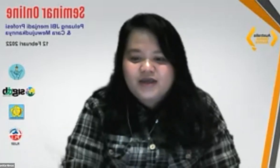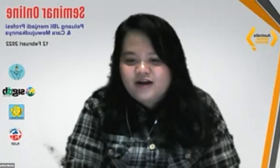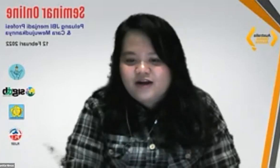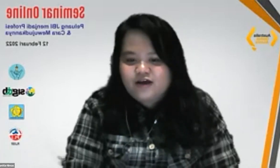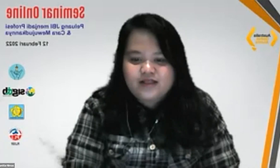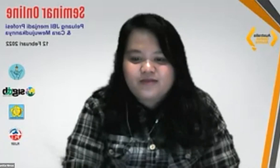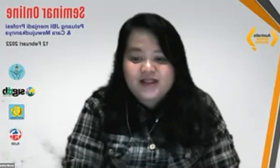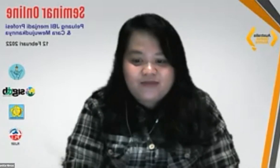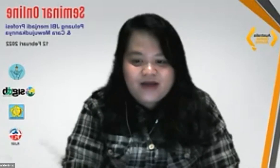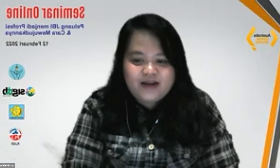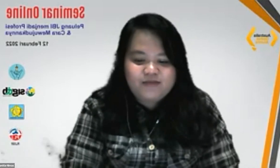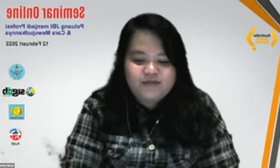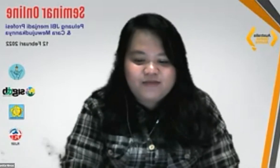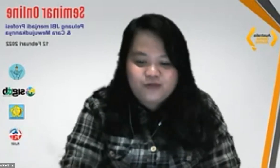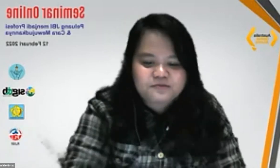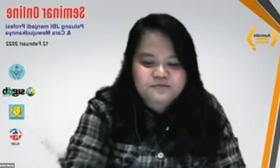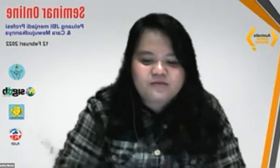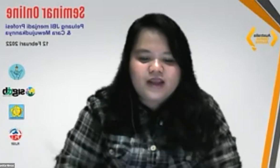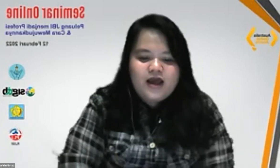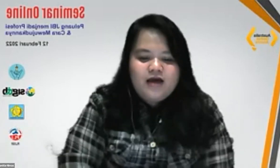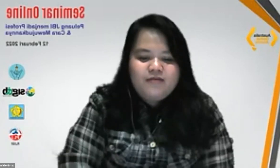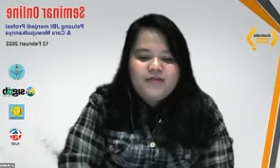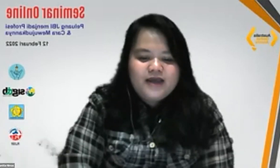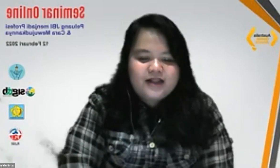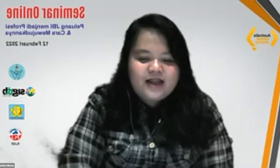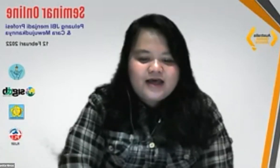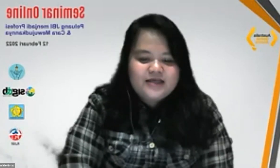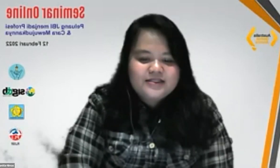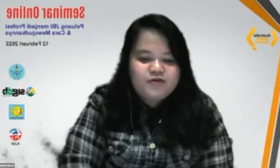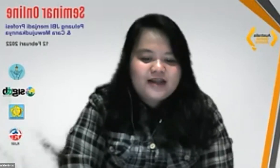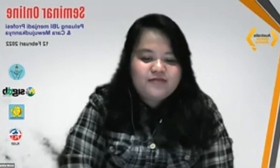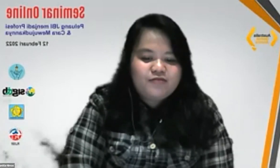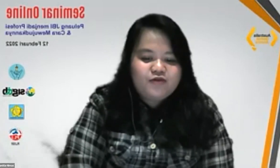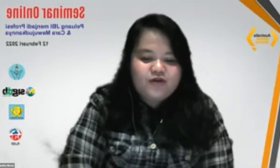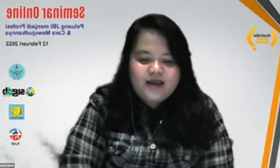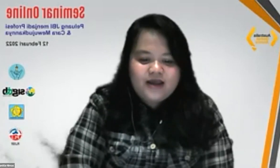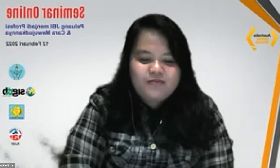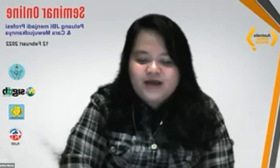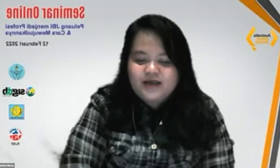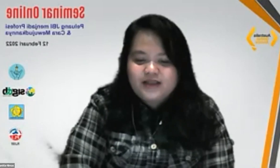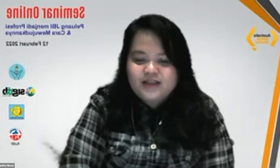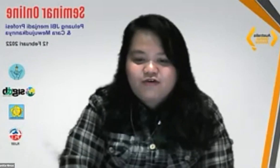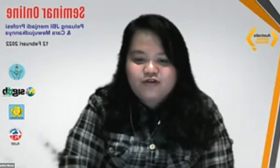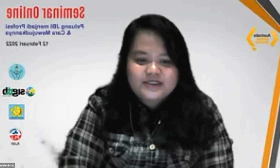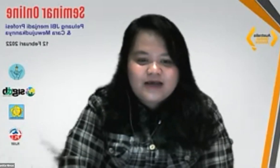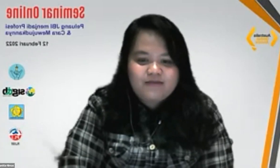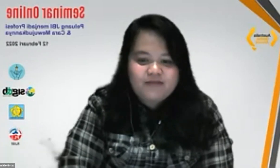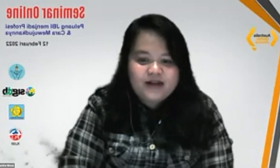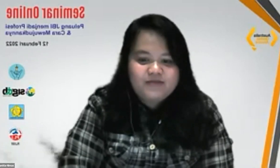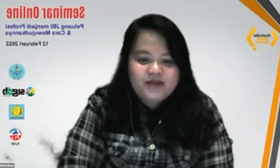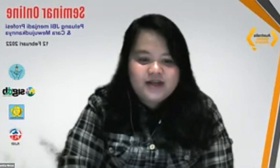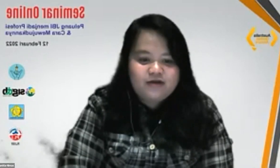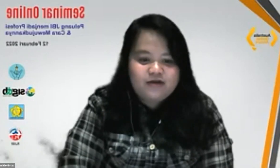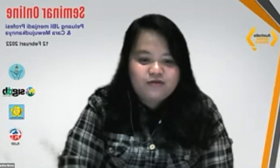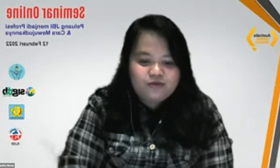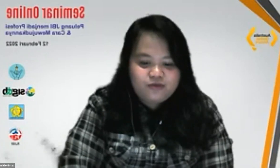teman-teman yang beruntung oke baiklah sebelum acara dimulai lebih baik Hai bersama